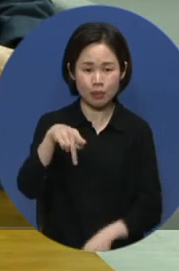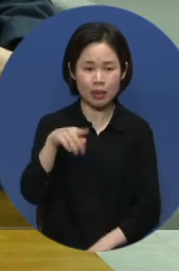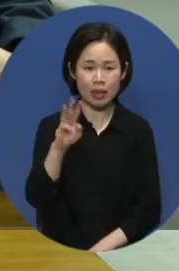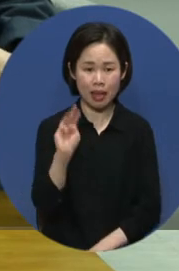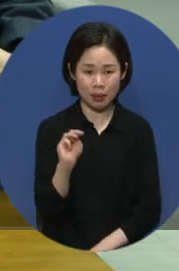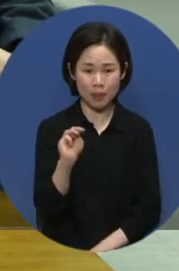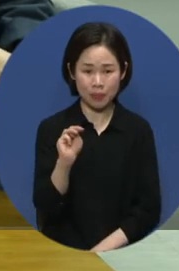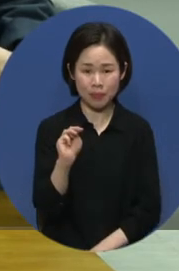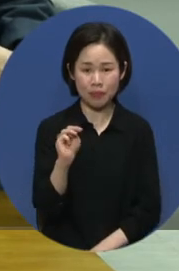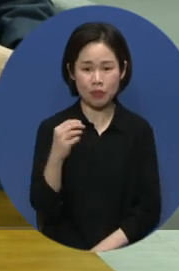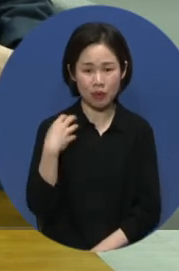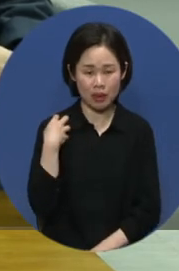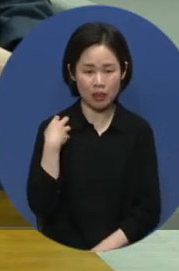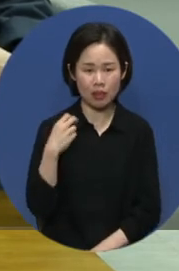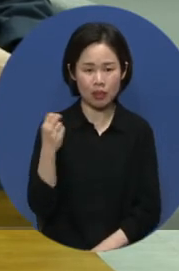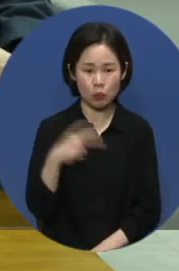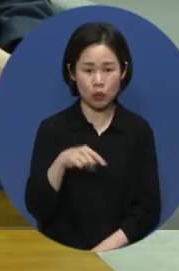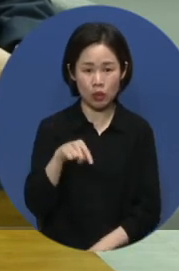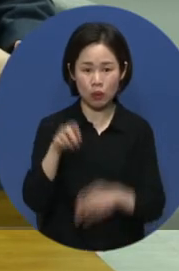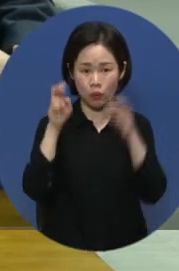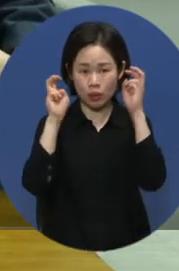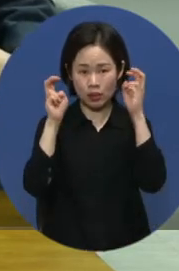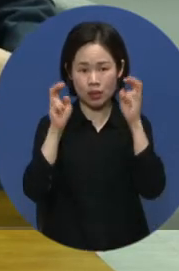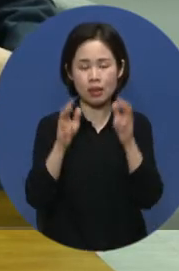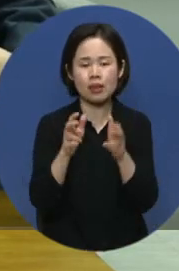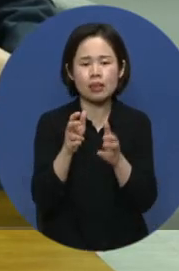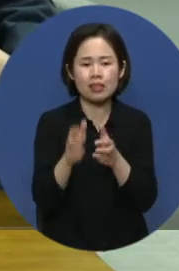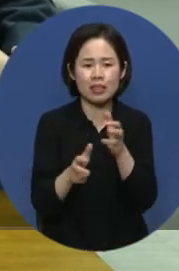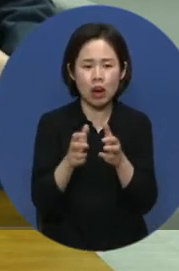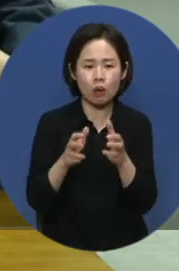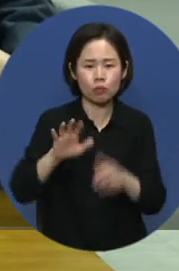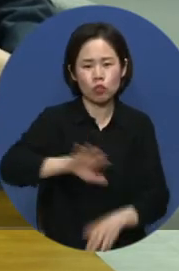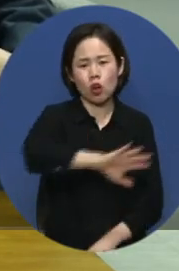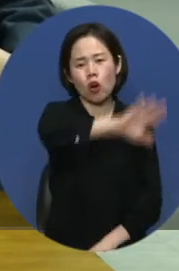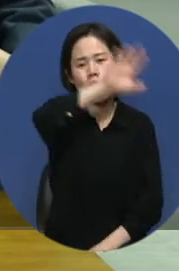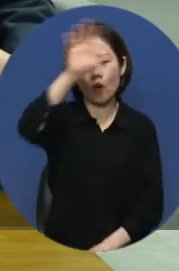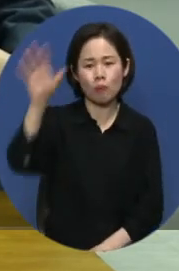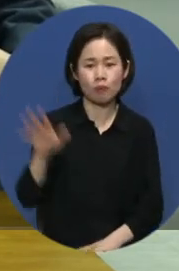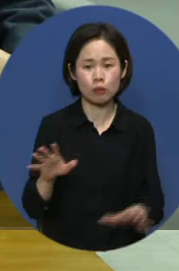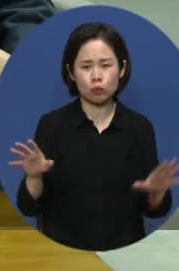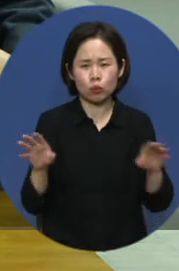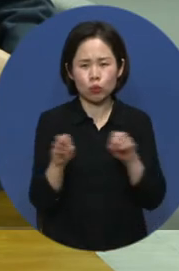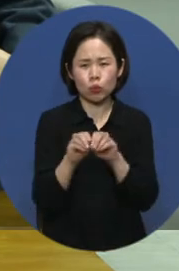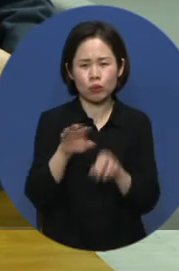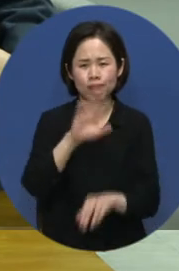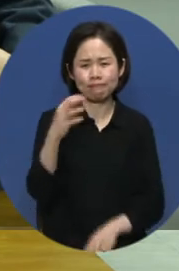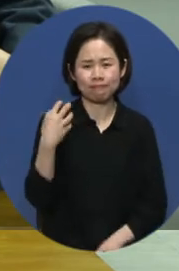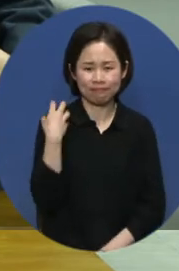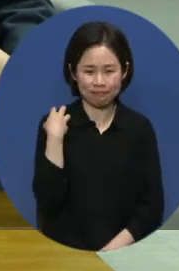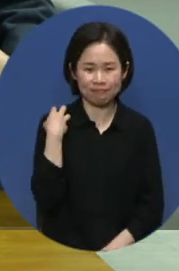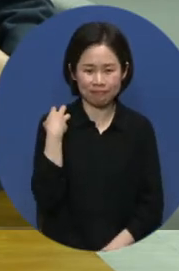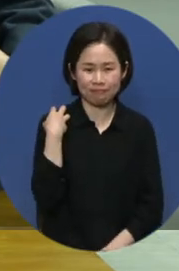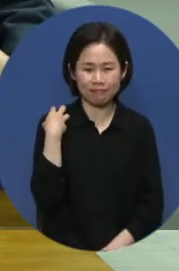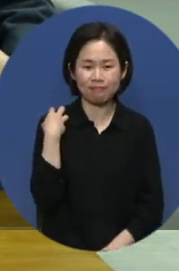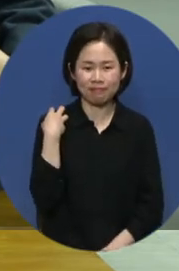있고 소소한 소통에서 하고 있는 사업들을 전반적인 총괄 역할을 하고 있습니다.